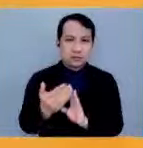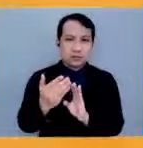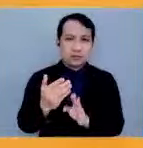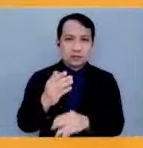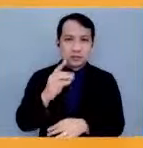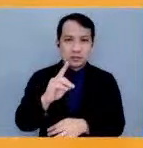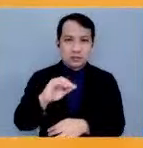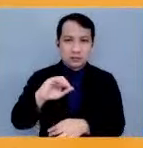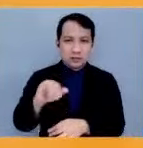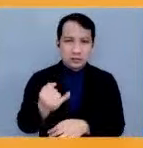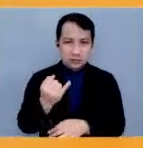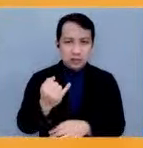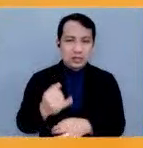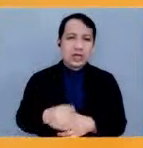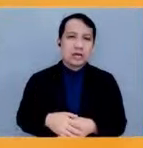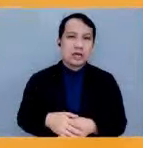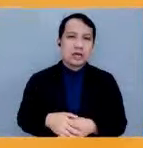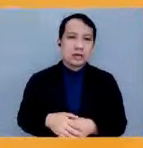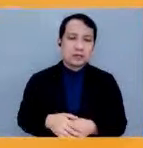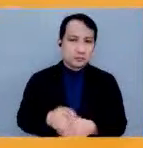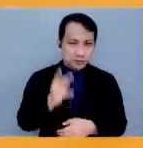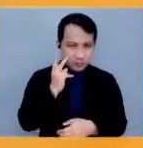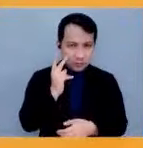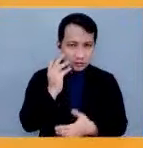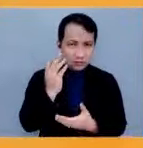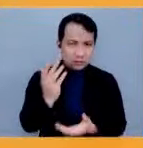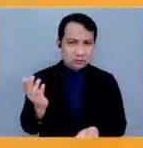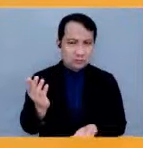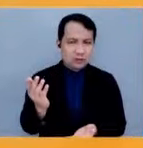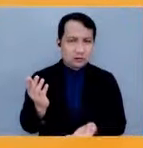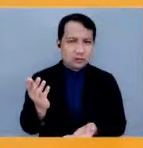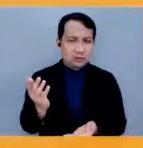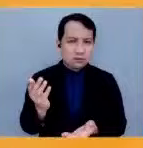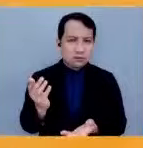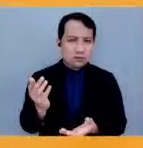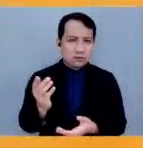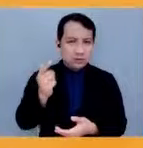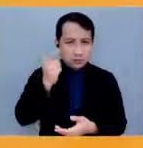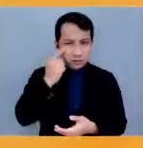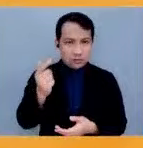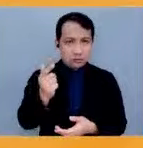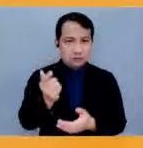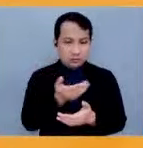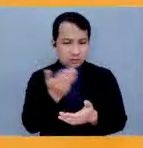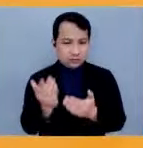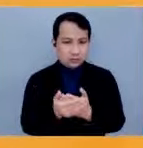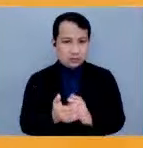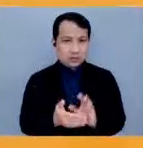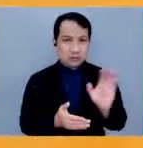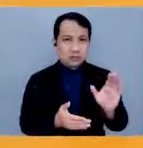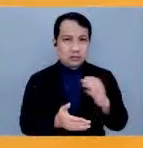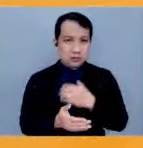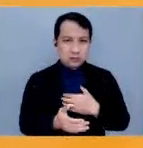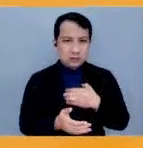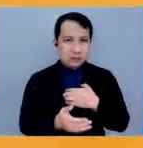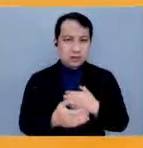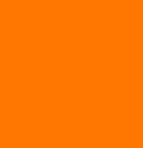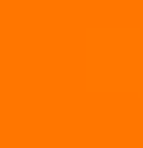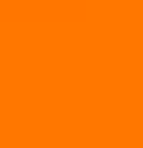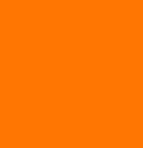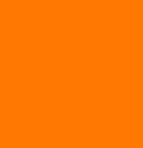of Justice. Akala pa ng netizens, ang mga Gutierrez ang sinampahan nila ng reklamo.